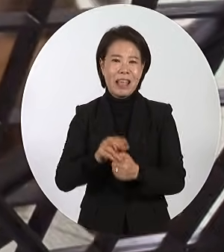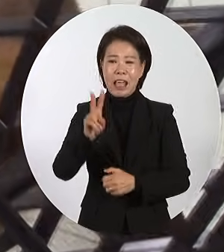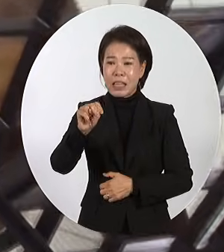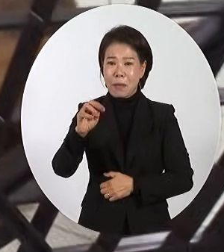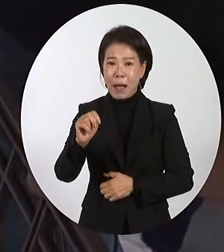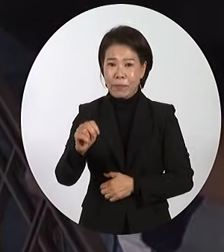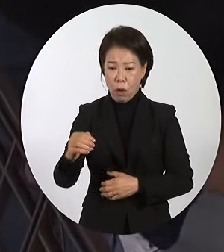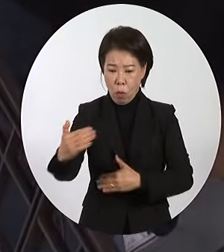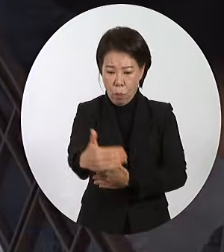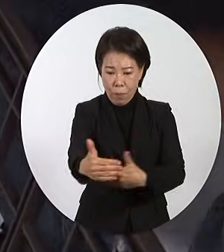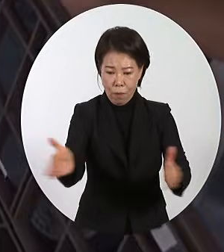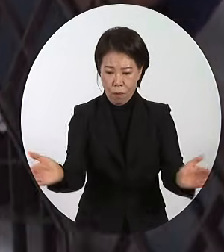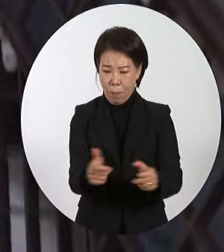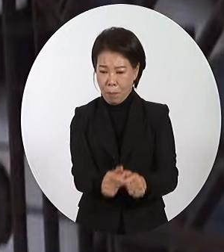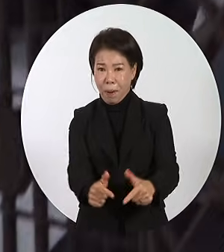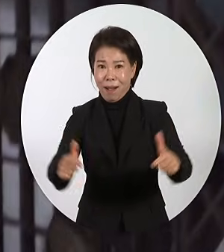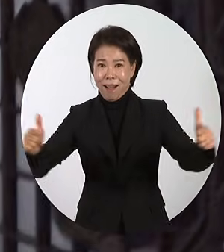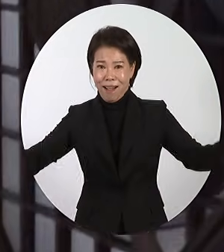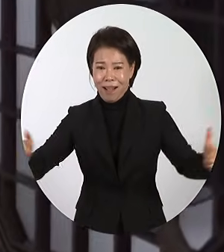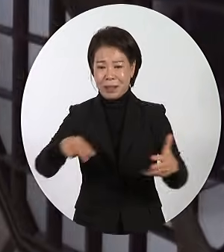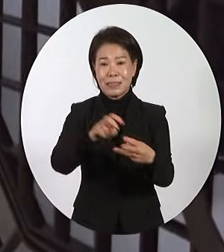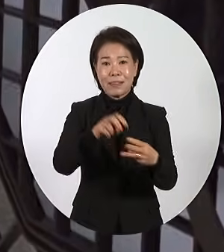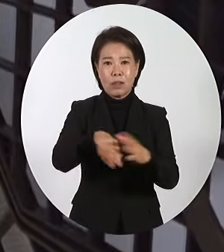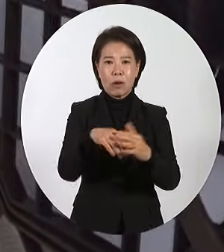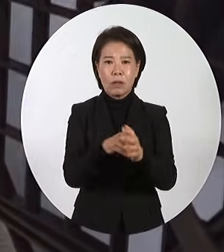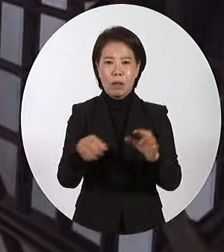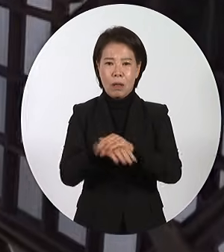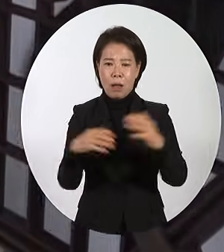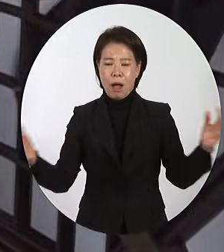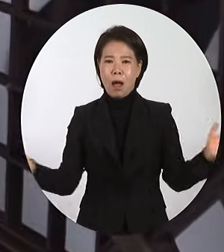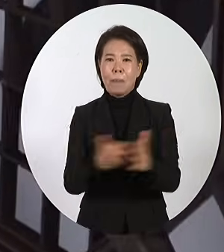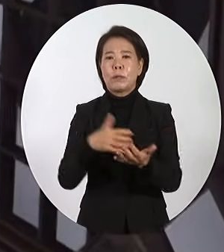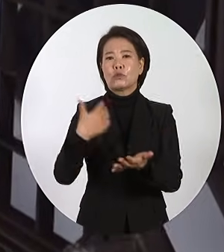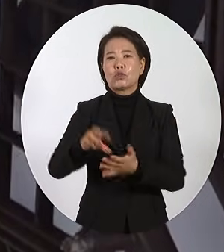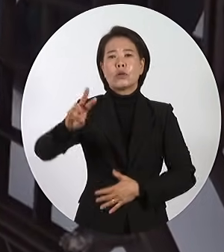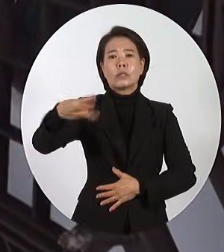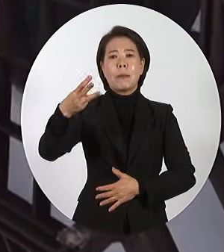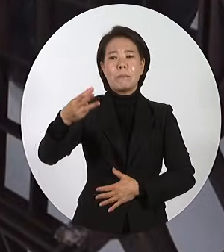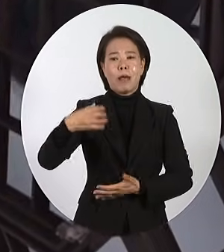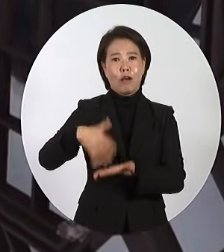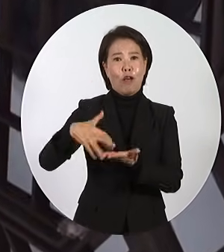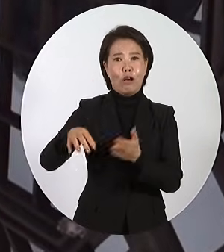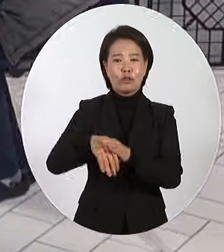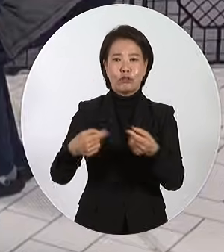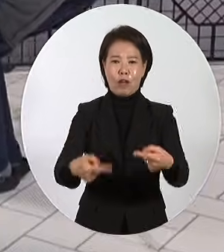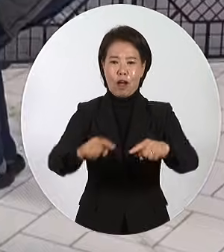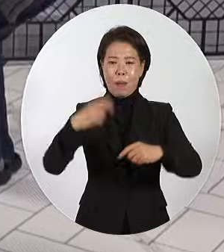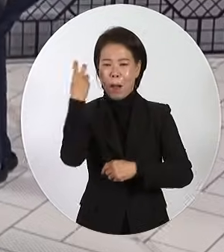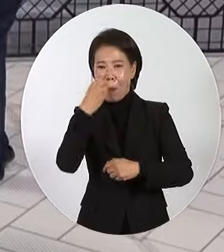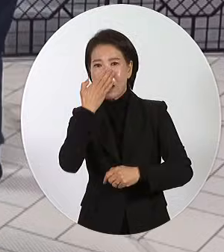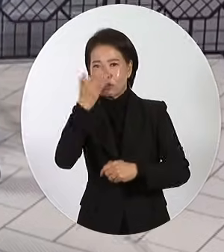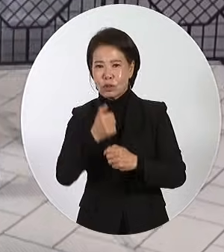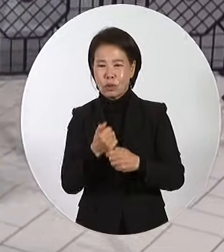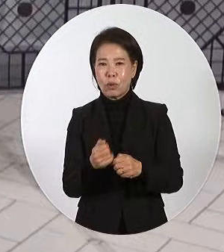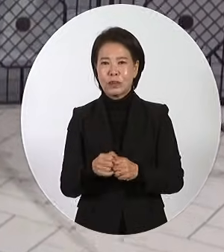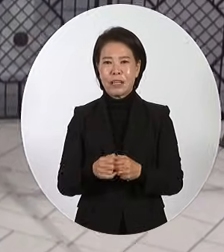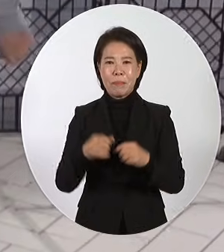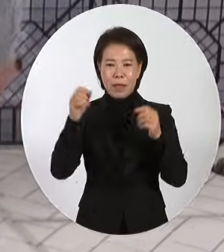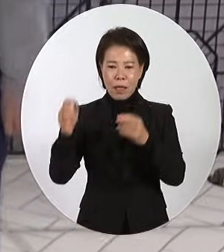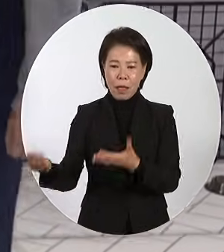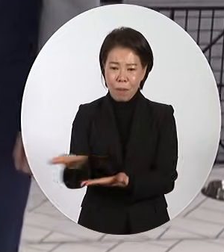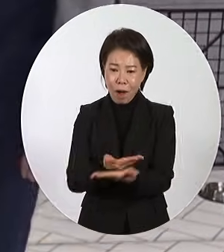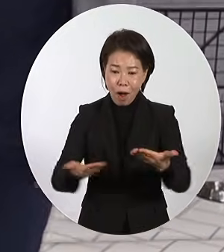2천 제곱미터 규모로 조성된 오름센터는 최대 300마리의 유기동물을 보호할 수 있고 함께 개관하는